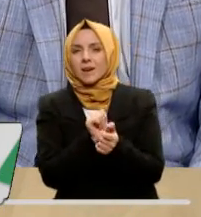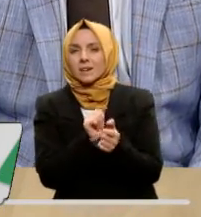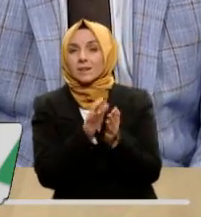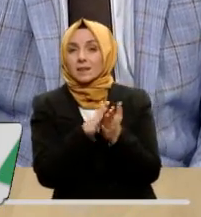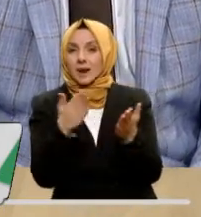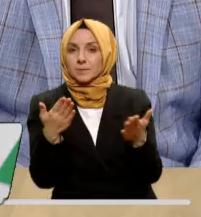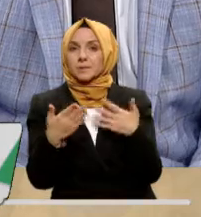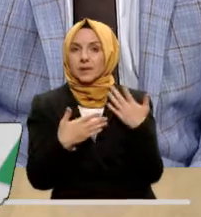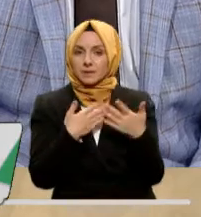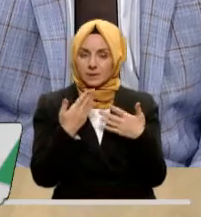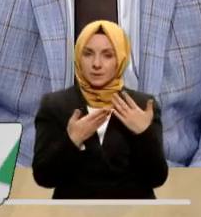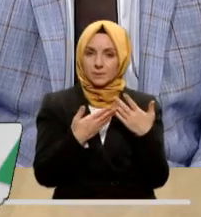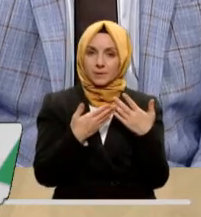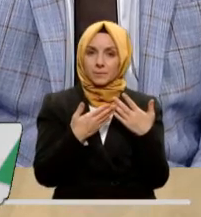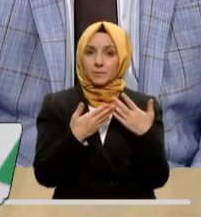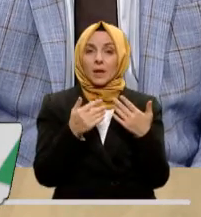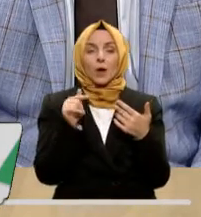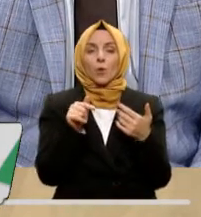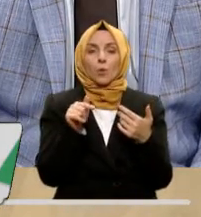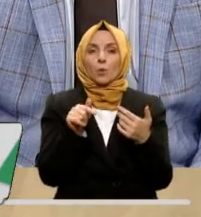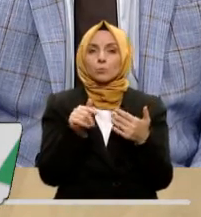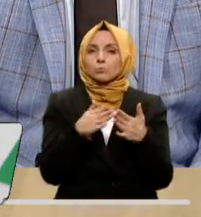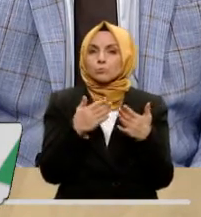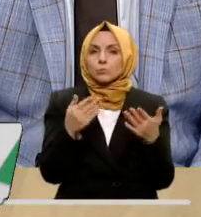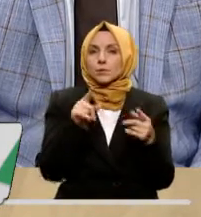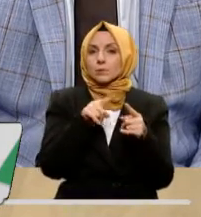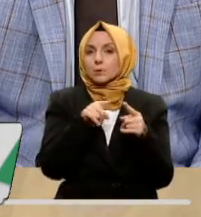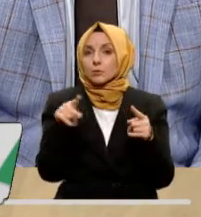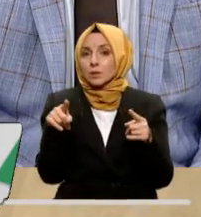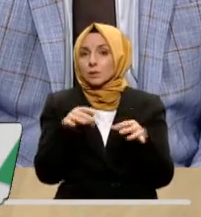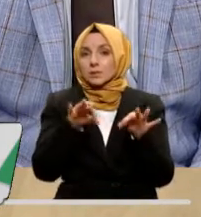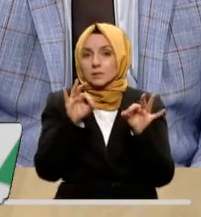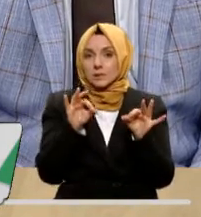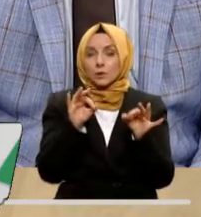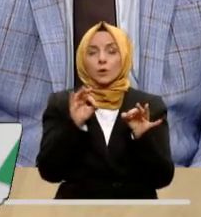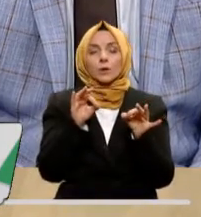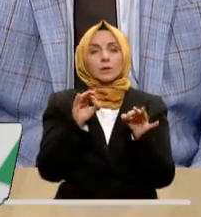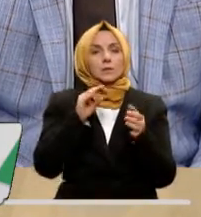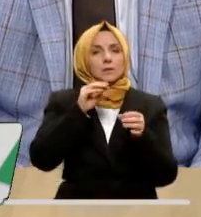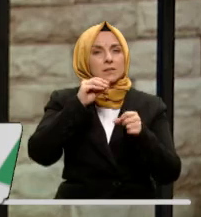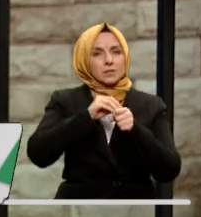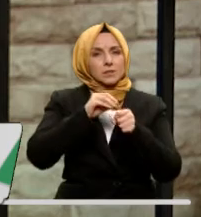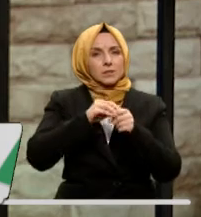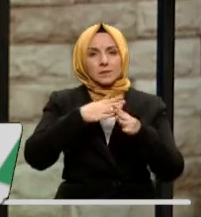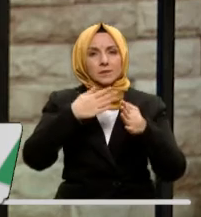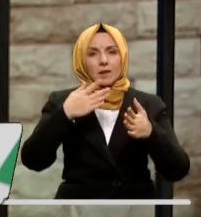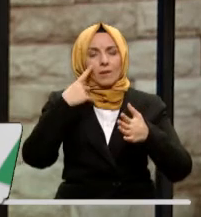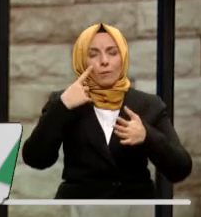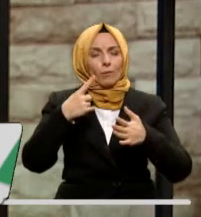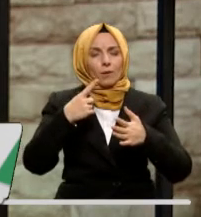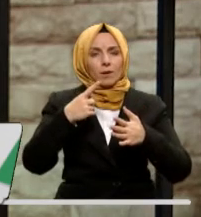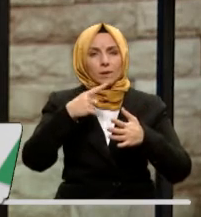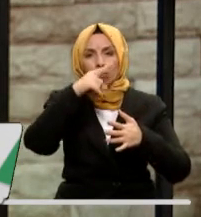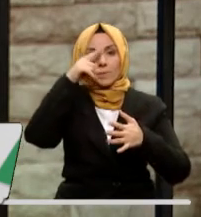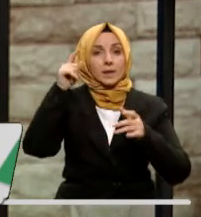bahsedelim mi onu nasıl bir süreçte hazırlıyorsunuz içerikleri Daha ziyade neye göre belirleniyor ve çocuk